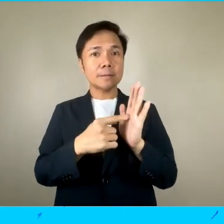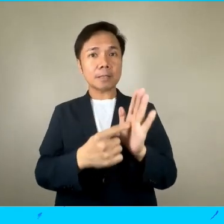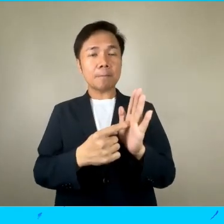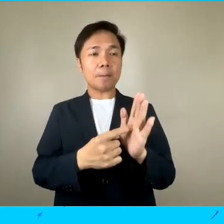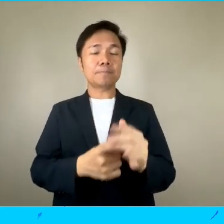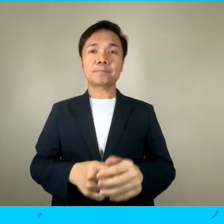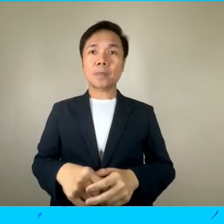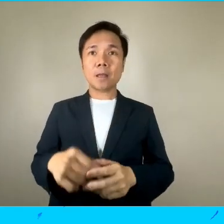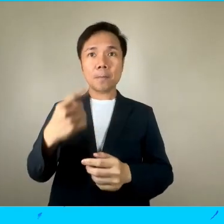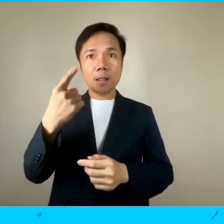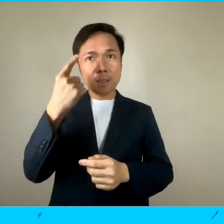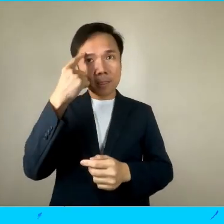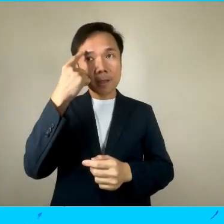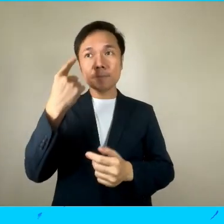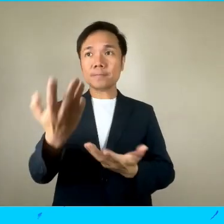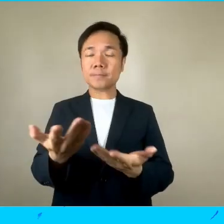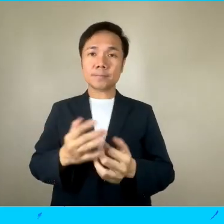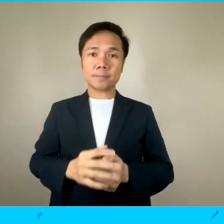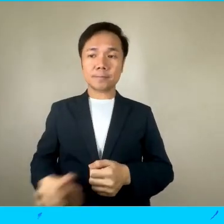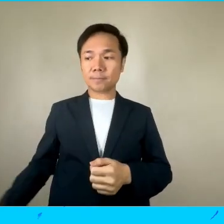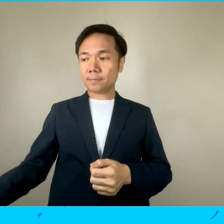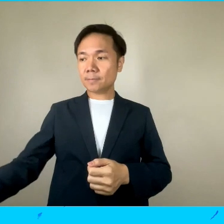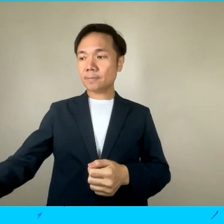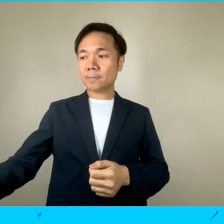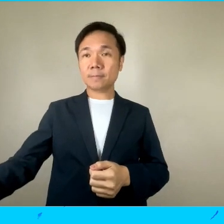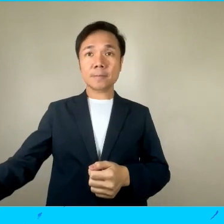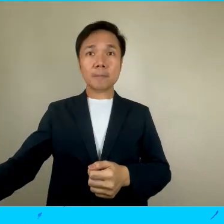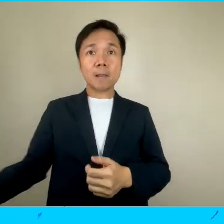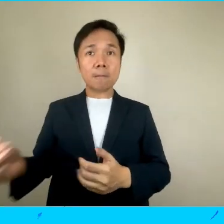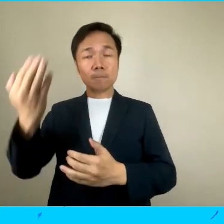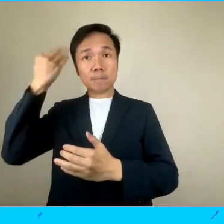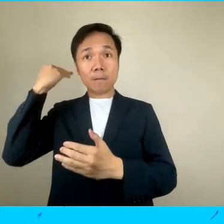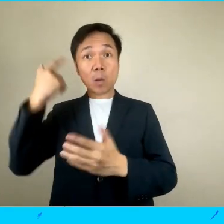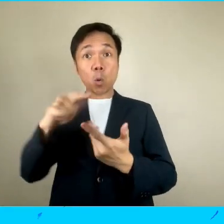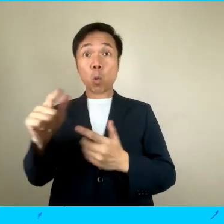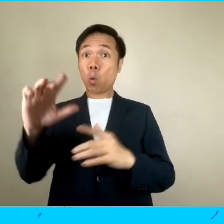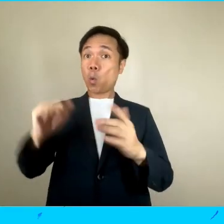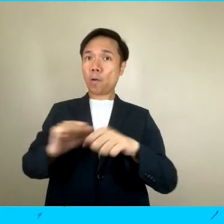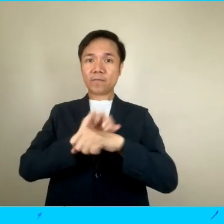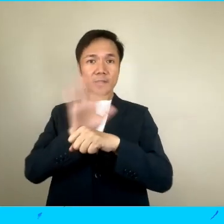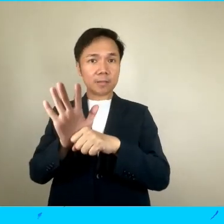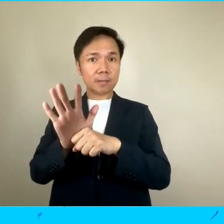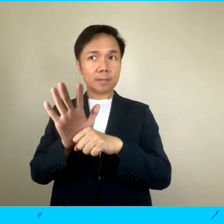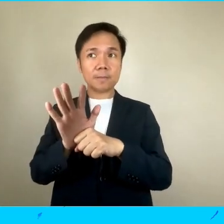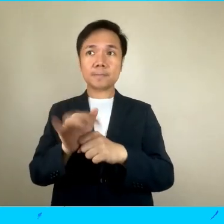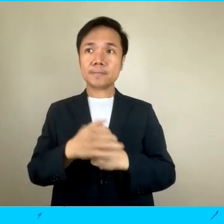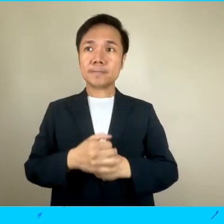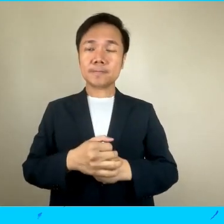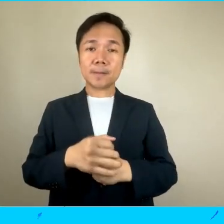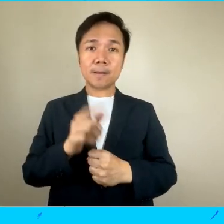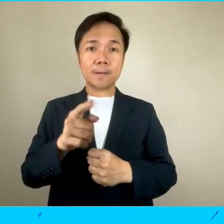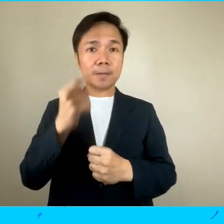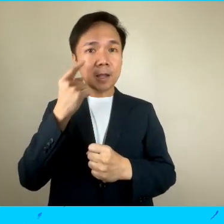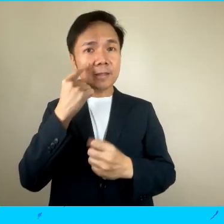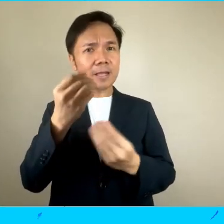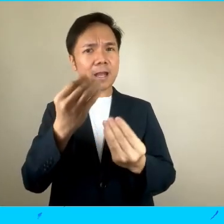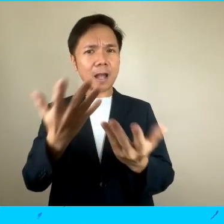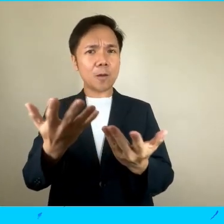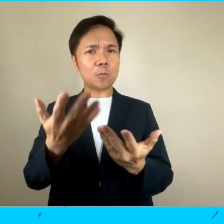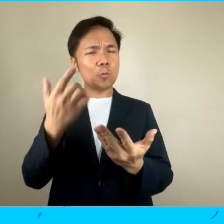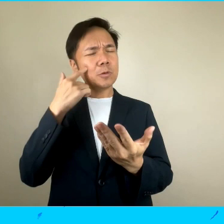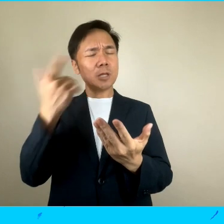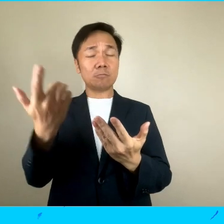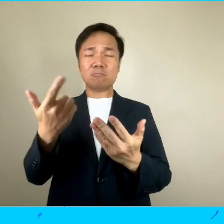utilisant cet exemple, je vous remets donc à la pandémie de la COVID et